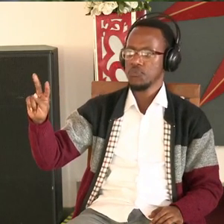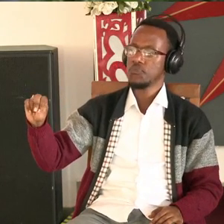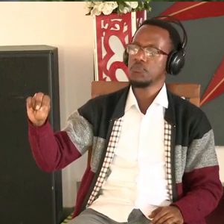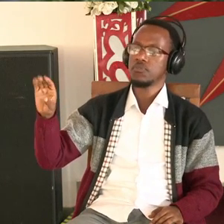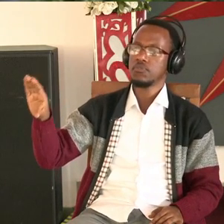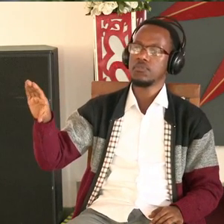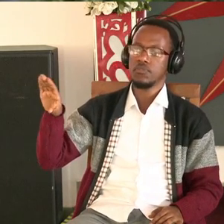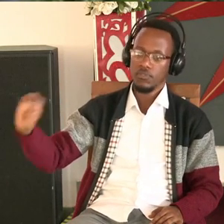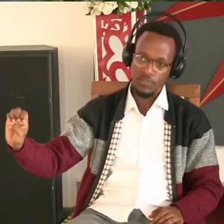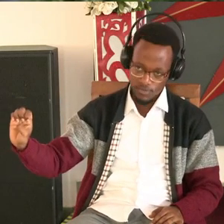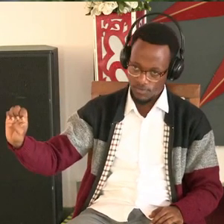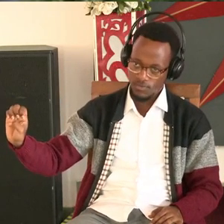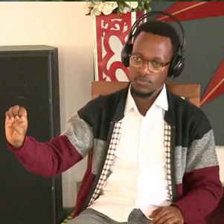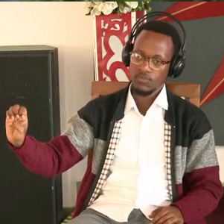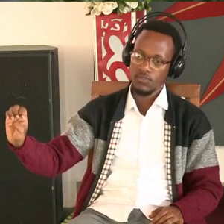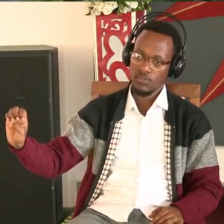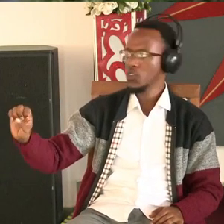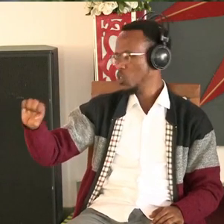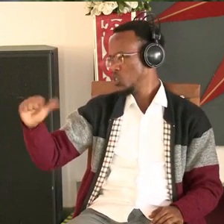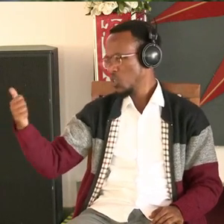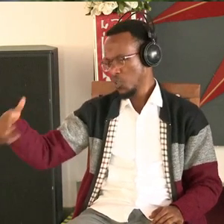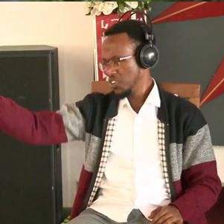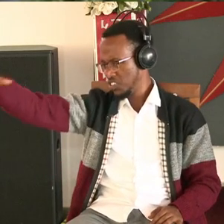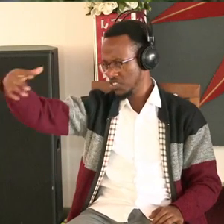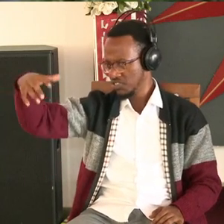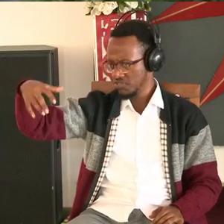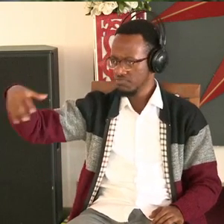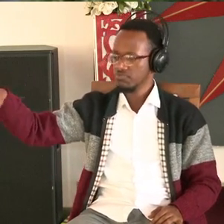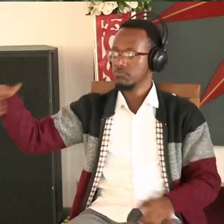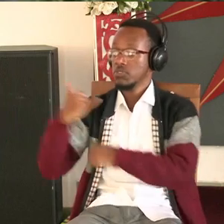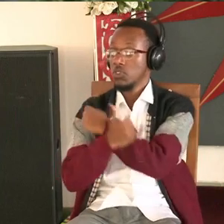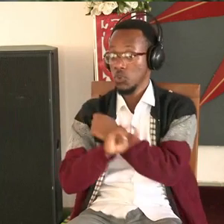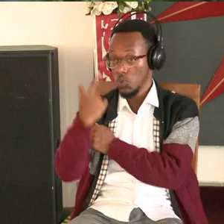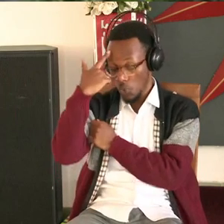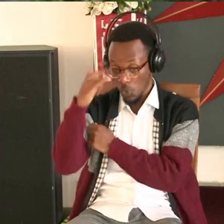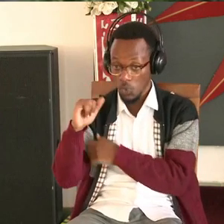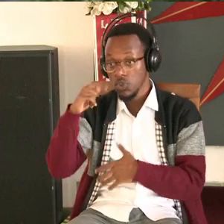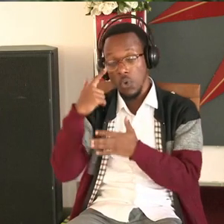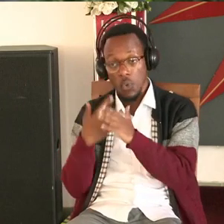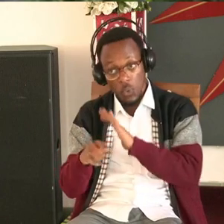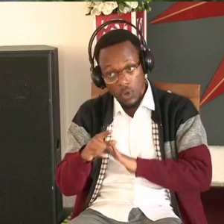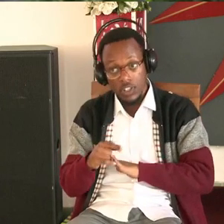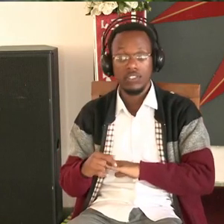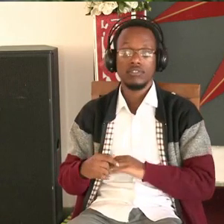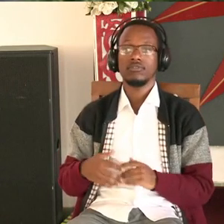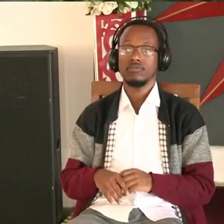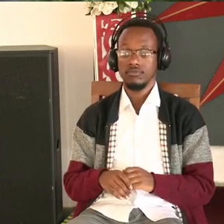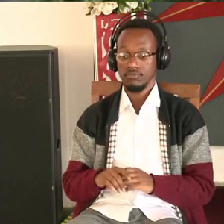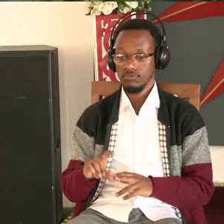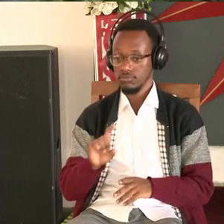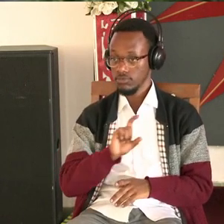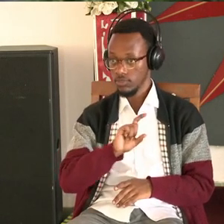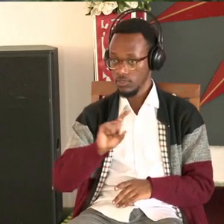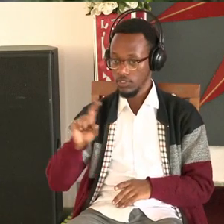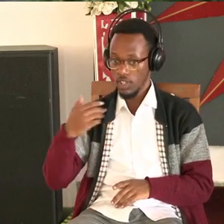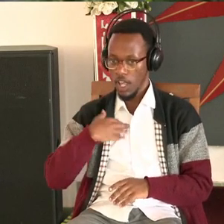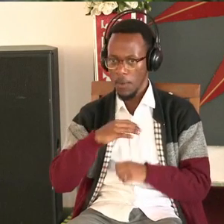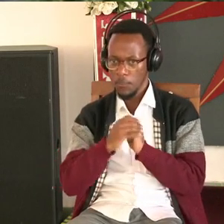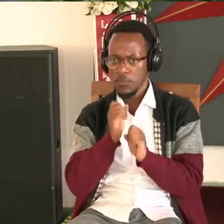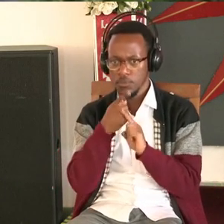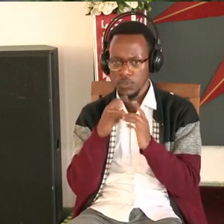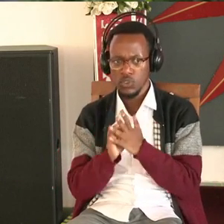La phrase que j'ai formulée. Muzi interuro nakoze. Fidèle Seigneur et Rédempteur. Ivuga